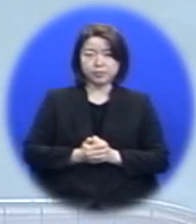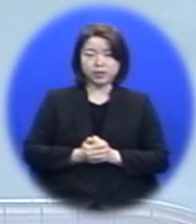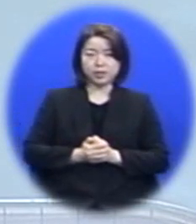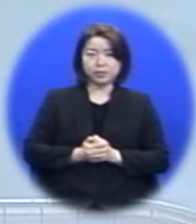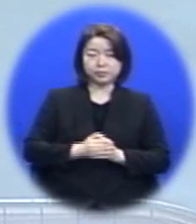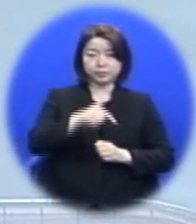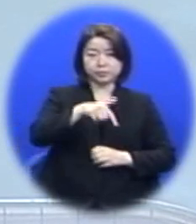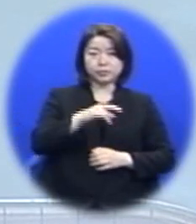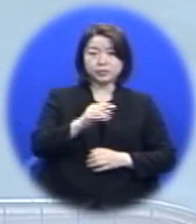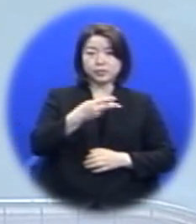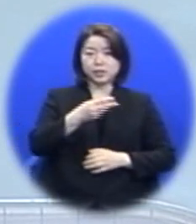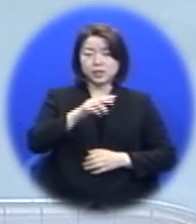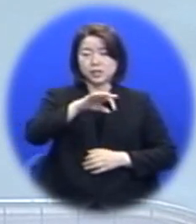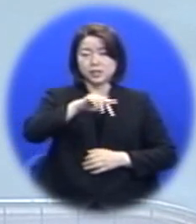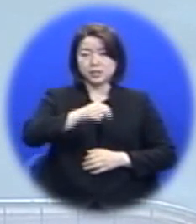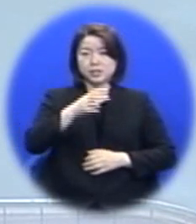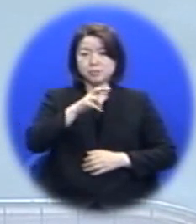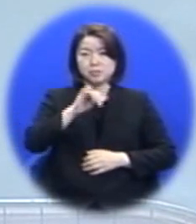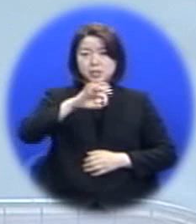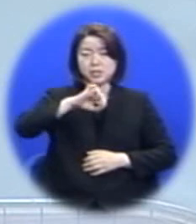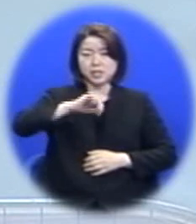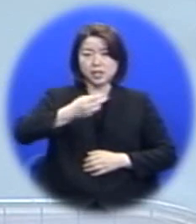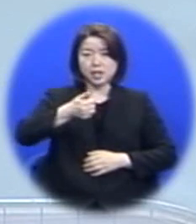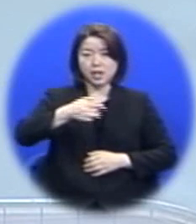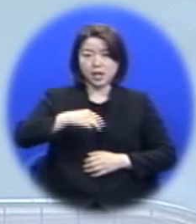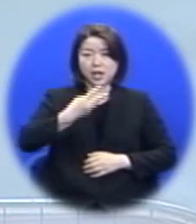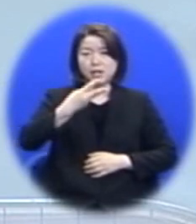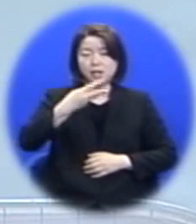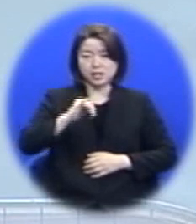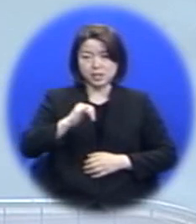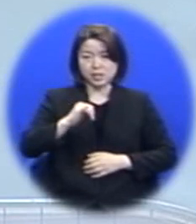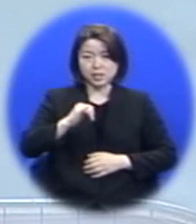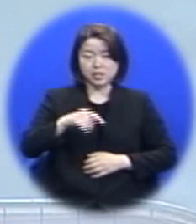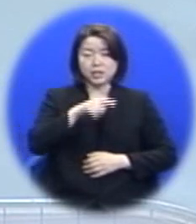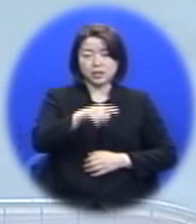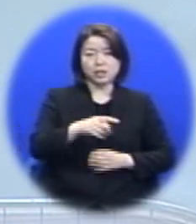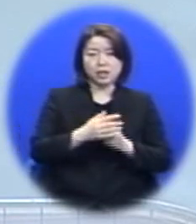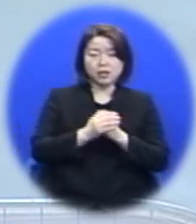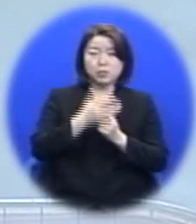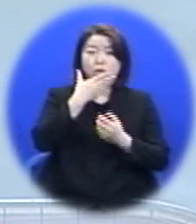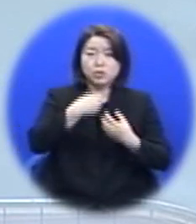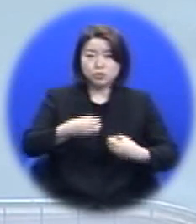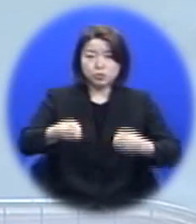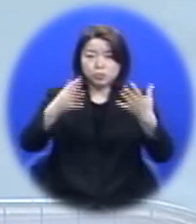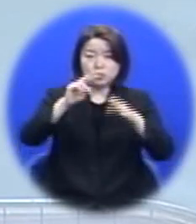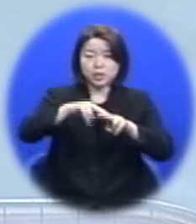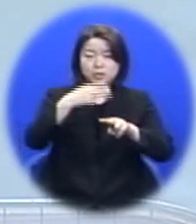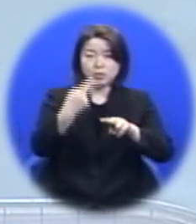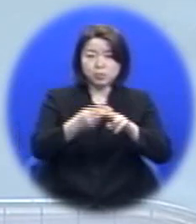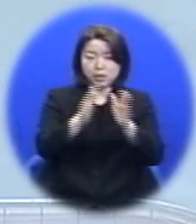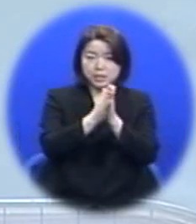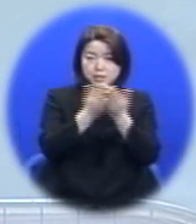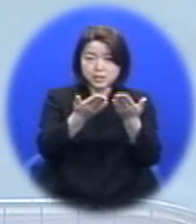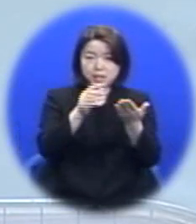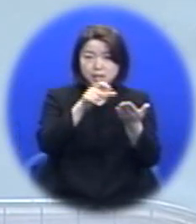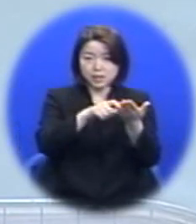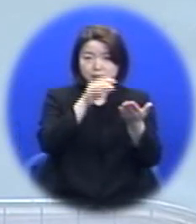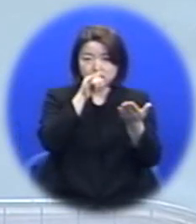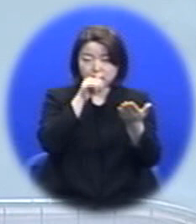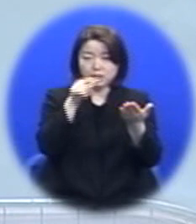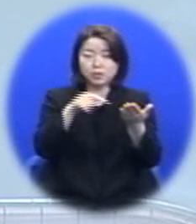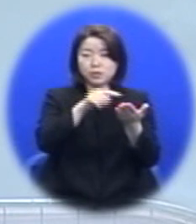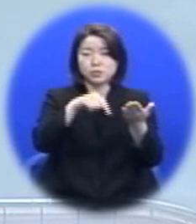게리 스미엘리 또존 트렌트 두 분이 쓴 축복의 선물이라는 책이 있는데 그책 속에 헬렌이라는